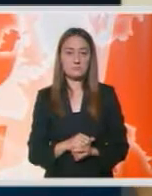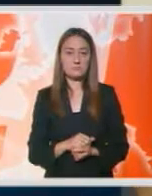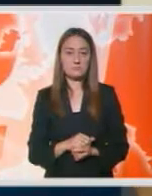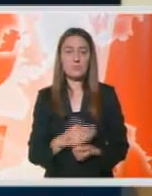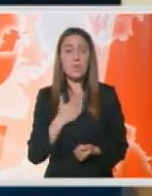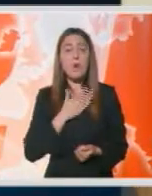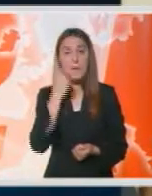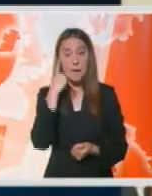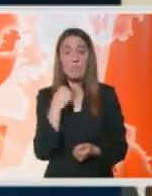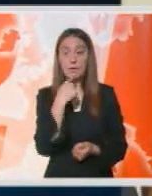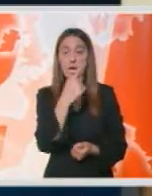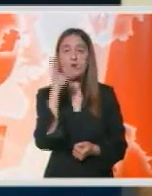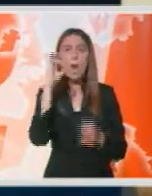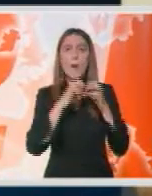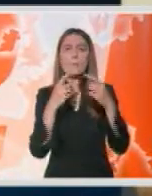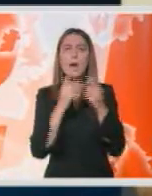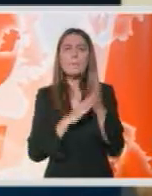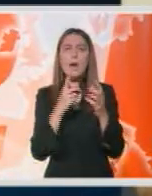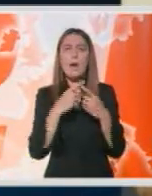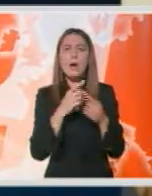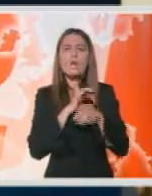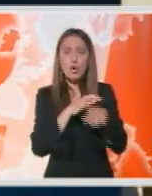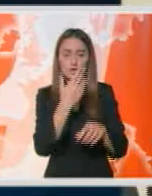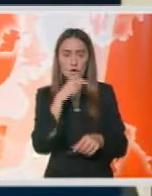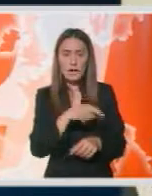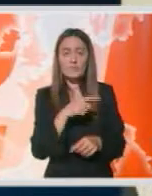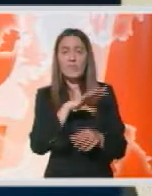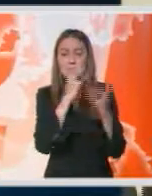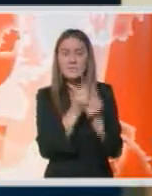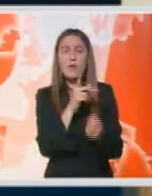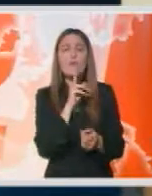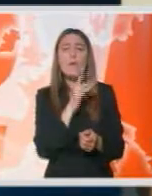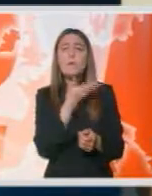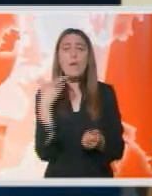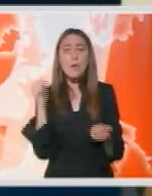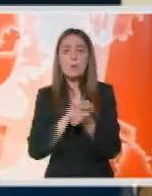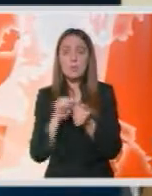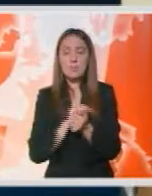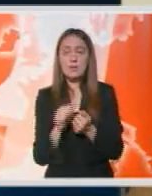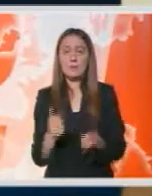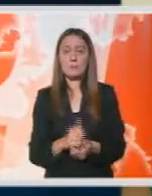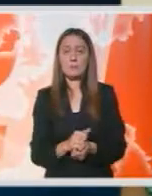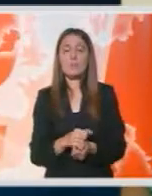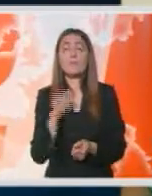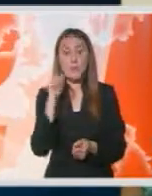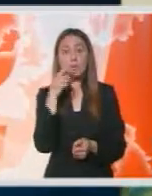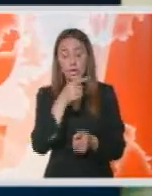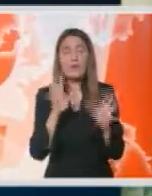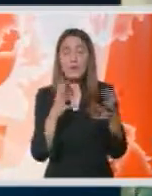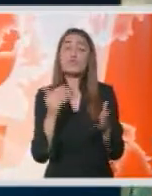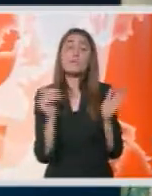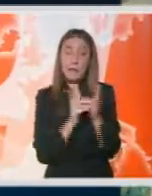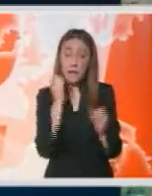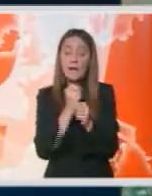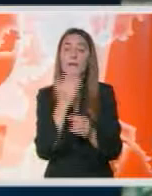Moja mama kaže da Barack Obama vodi odavde sve one koji nemaju papire. Da, to je nešto na čemu treba da radimo,